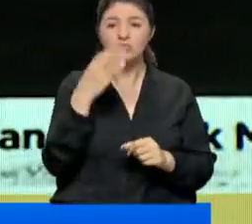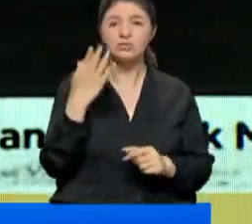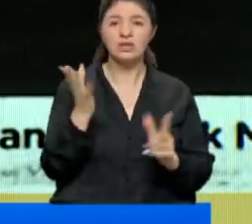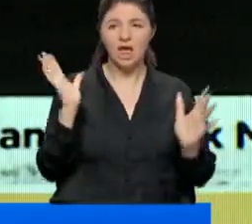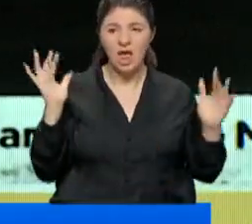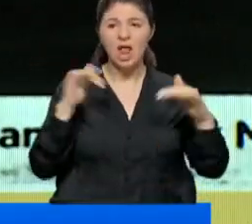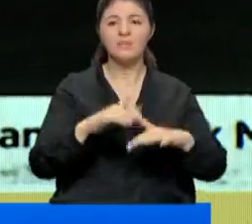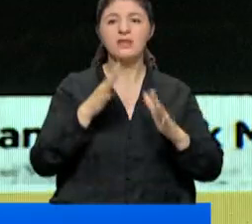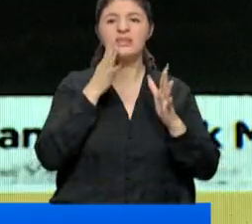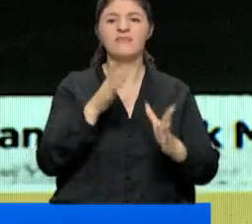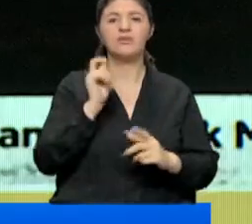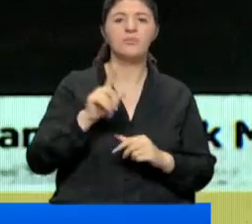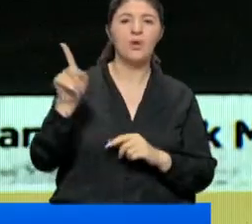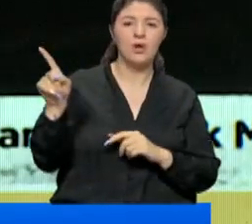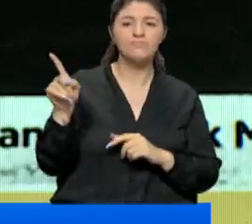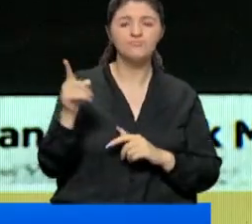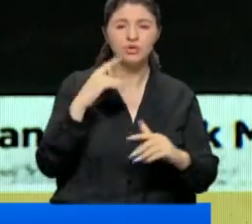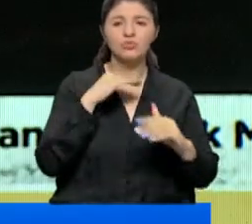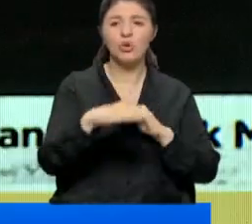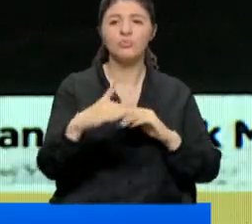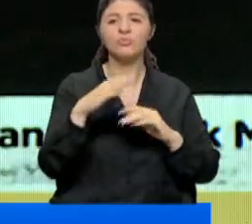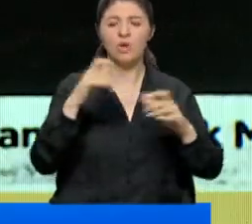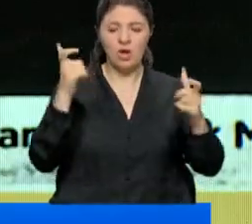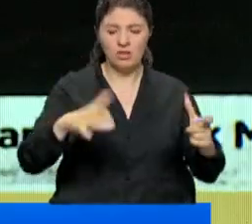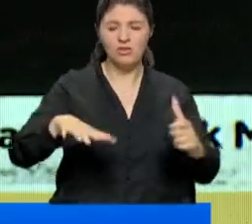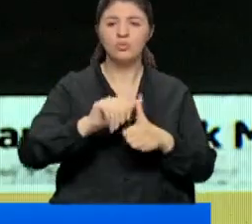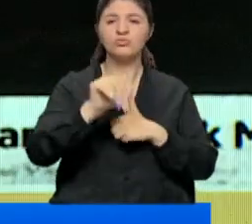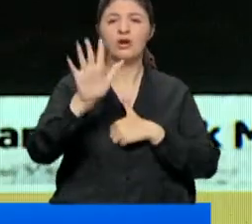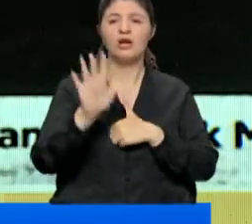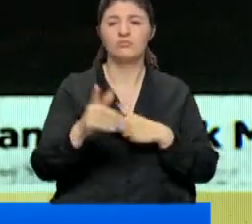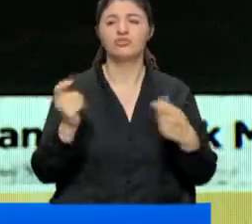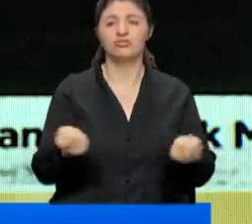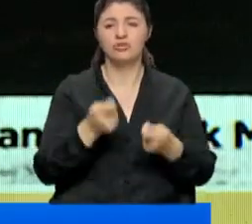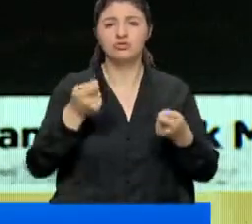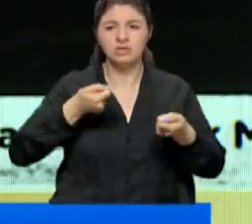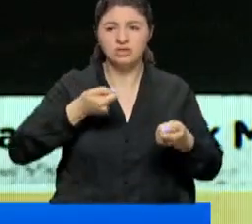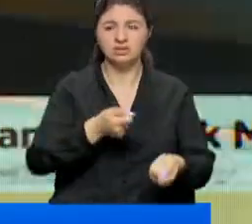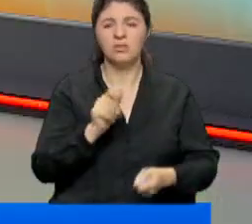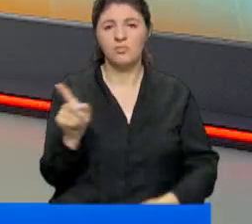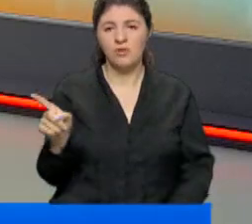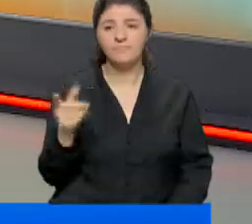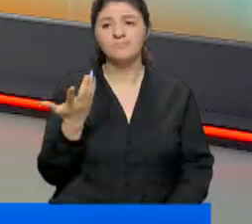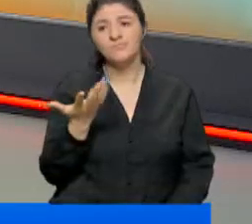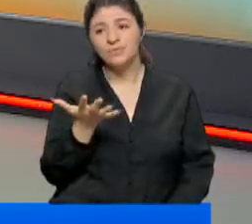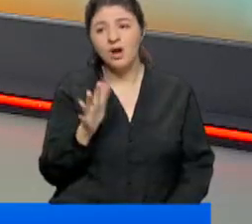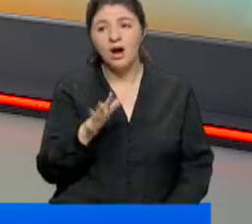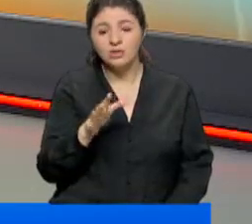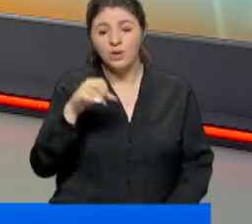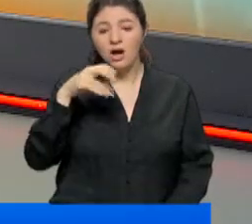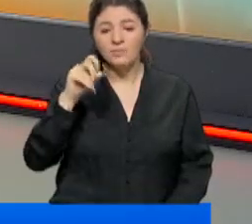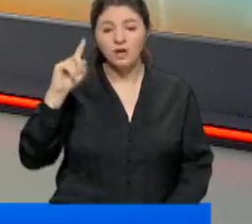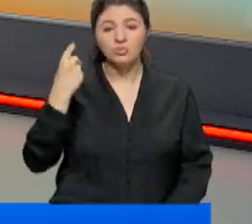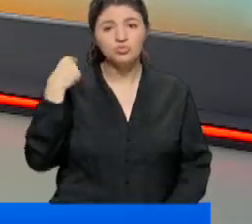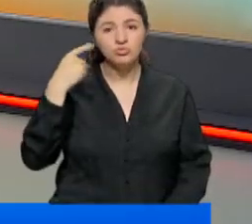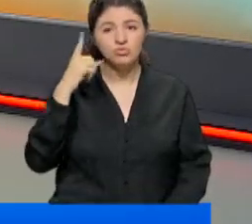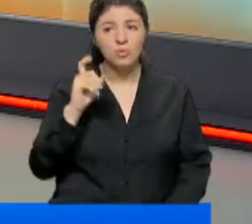türden bir araya gel işten nefret ediyor halkı alanlardan uzak tutmaya çalışıyor mı acaba at Kalkınma